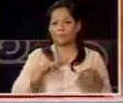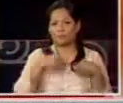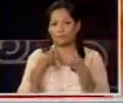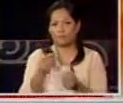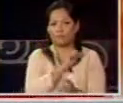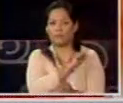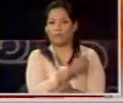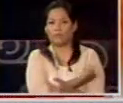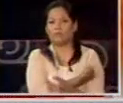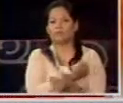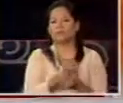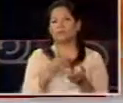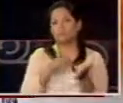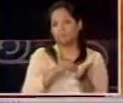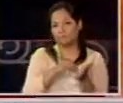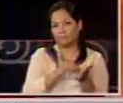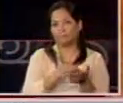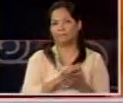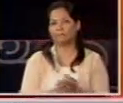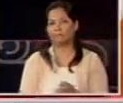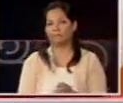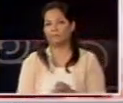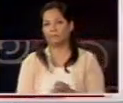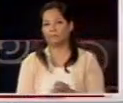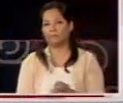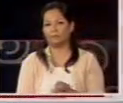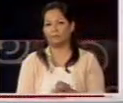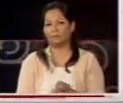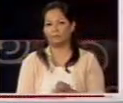ng authorization para magpautang.